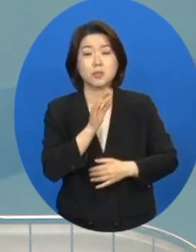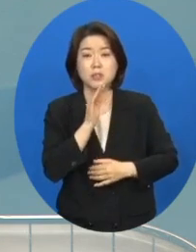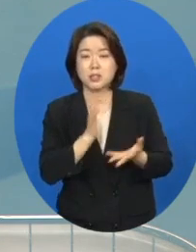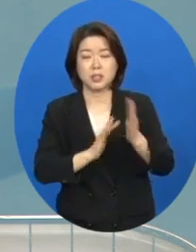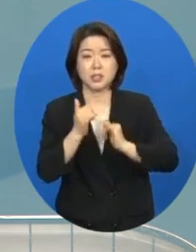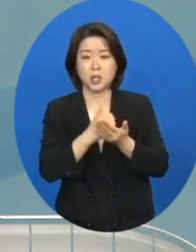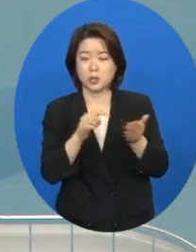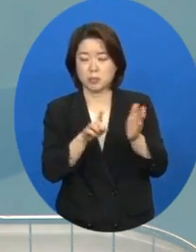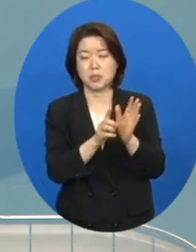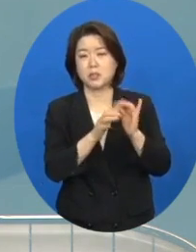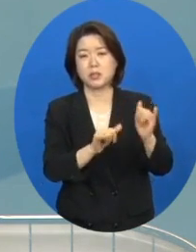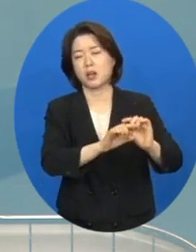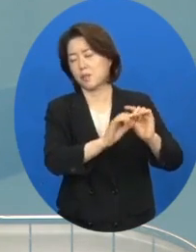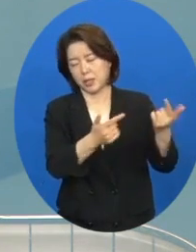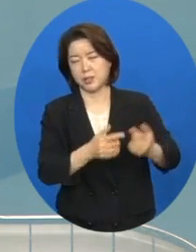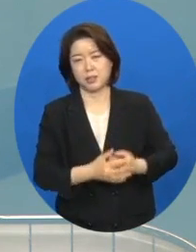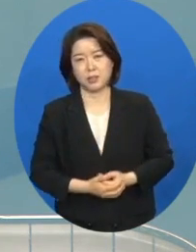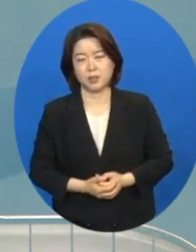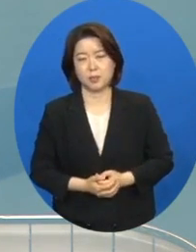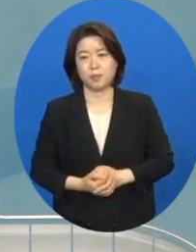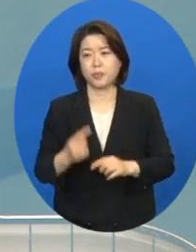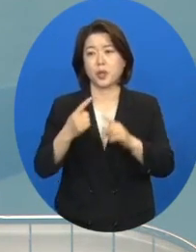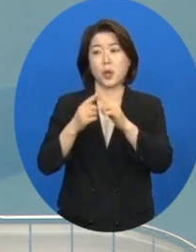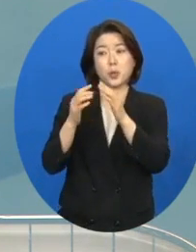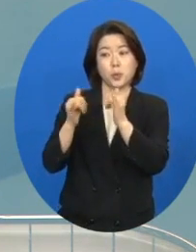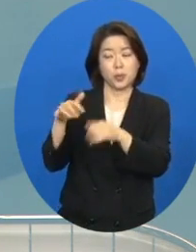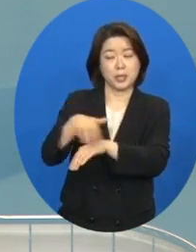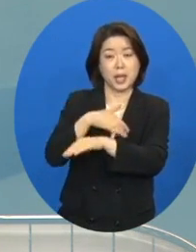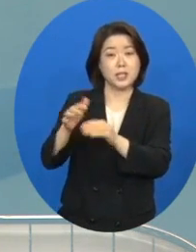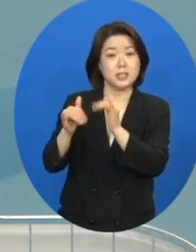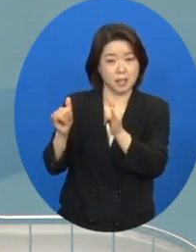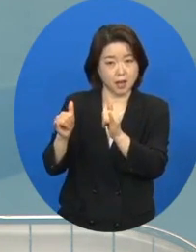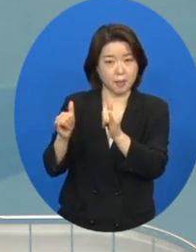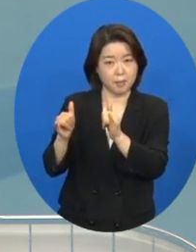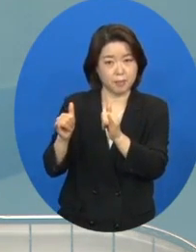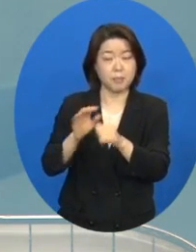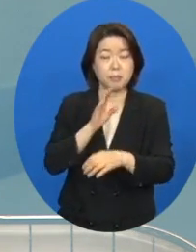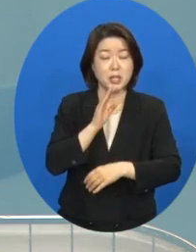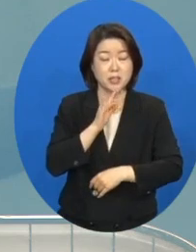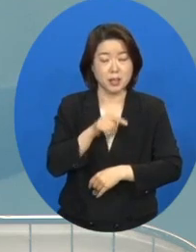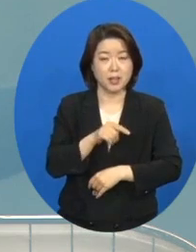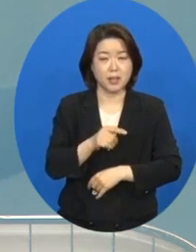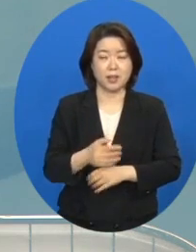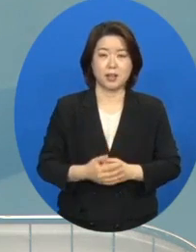예수님을 믿는 사람이 아니에요. 교인일 수는 있어요. 교회는 다닐 수는 있어요.